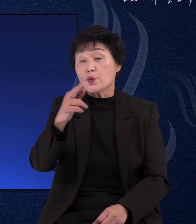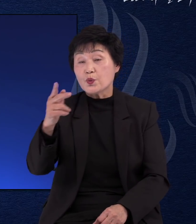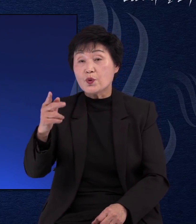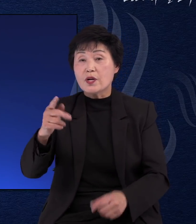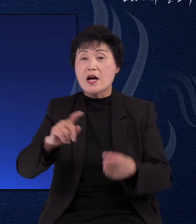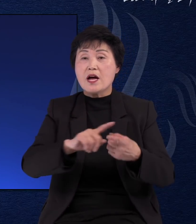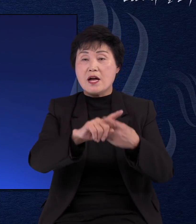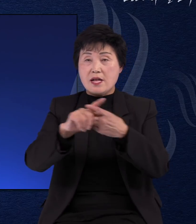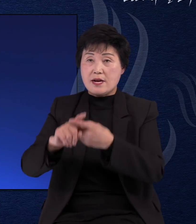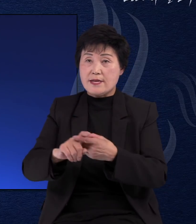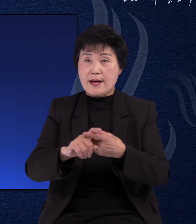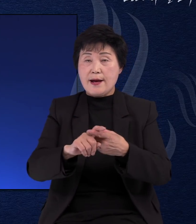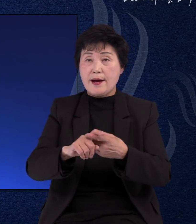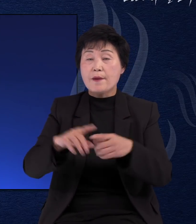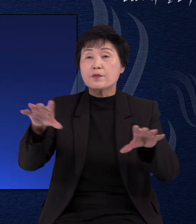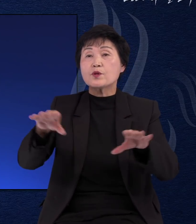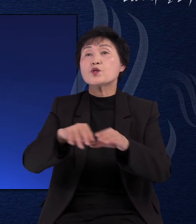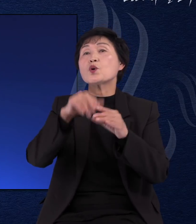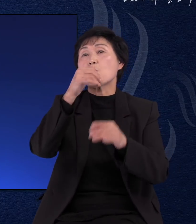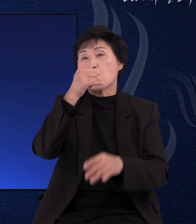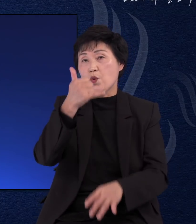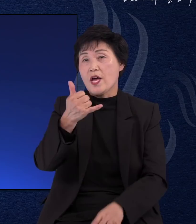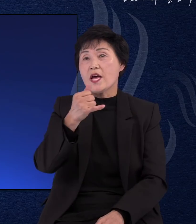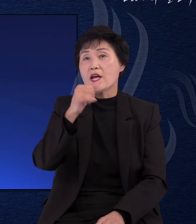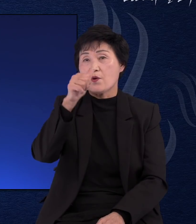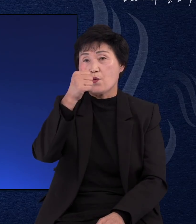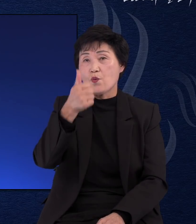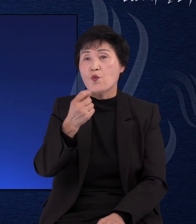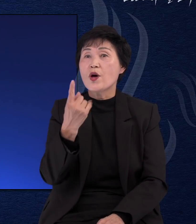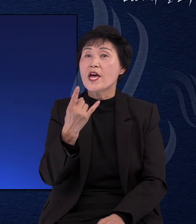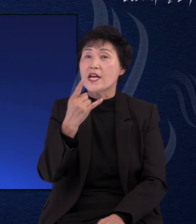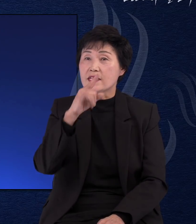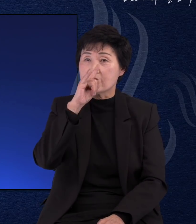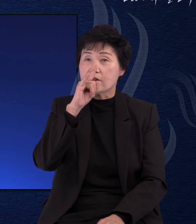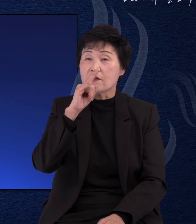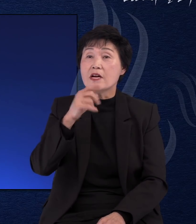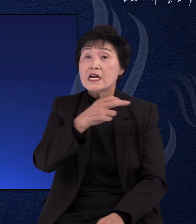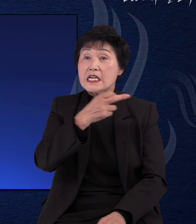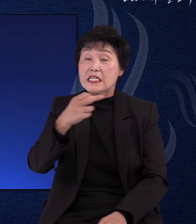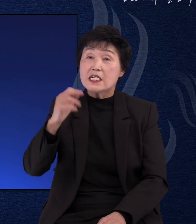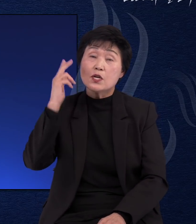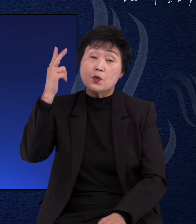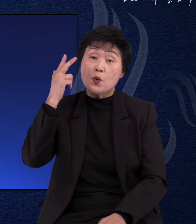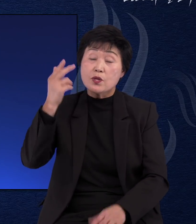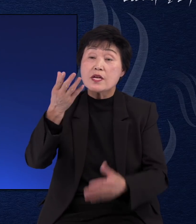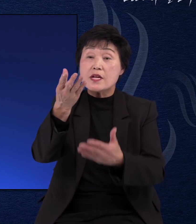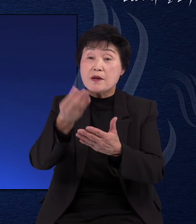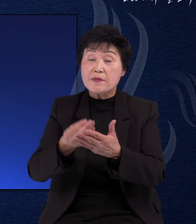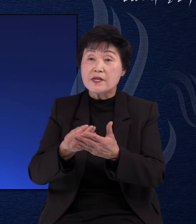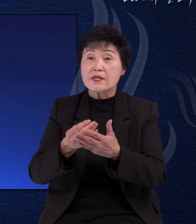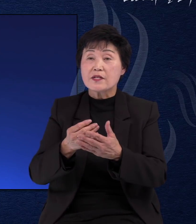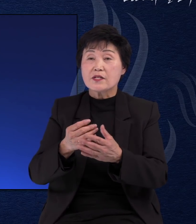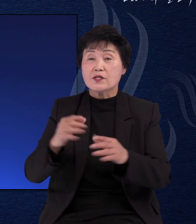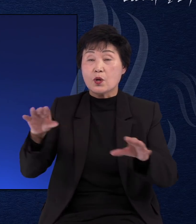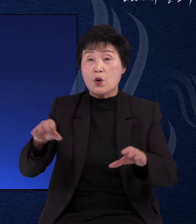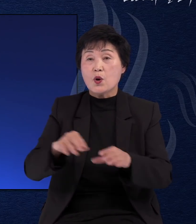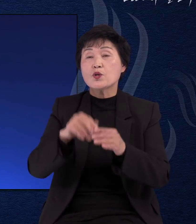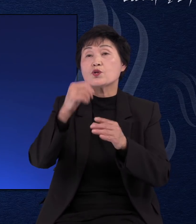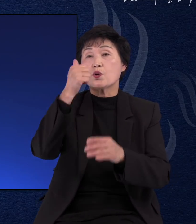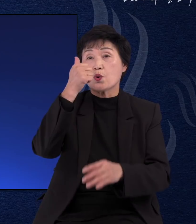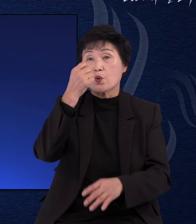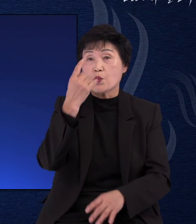섬기는 일은 드뭅니다. 워낙 큰 행사라서 호텔에 컨벤션 홀을 빌려서 하는데, 37차 총회를